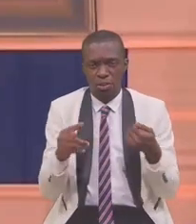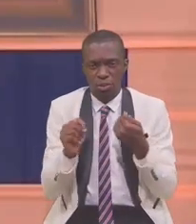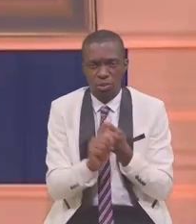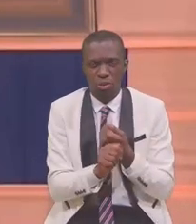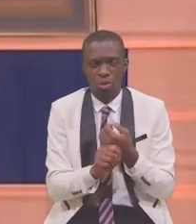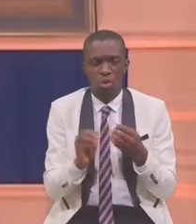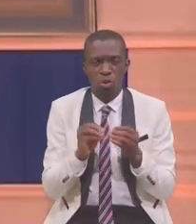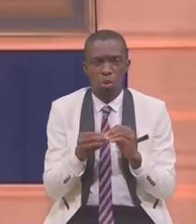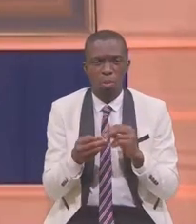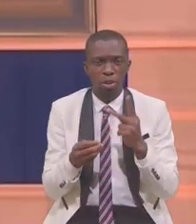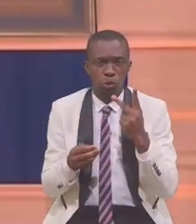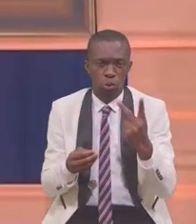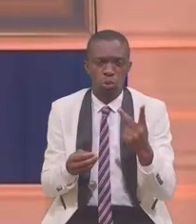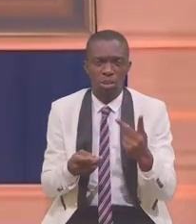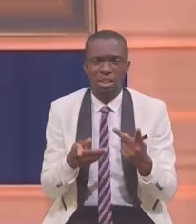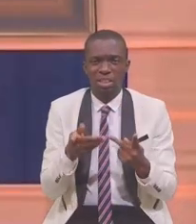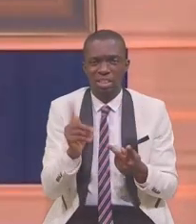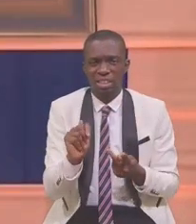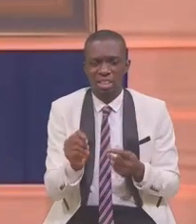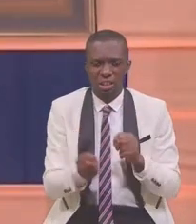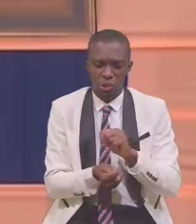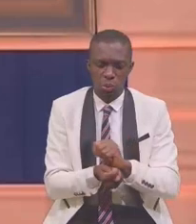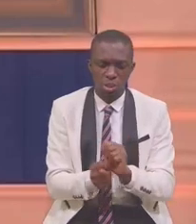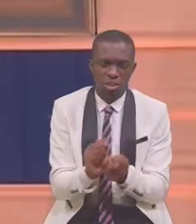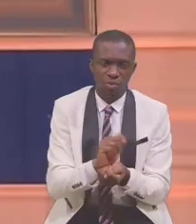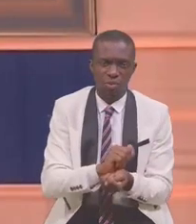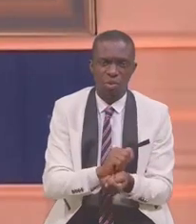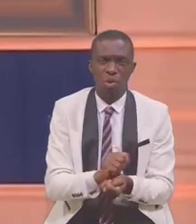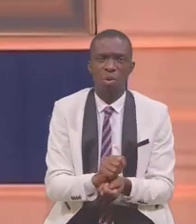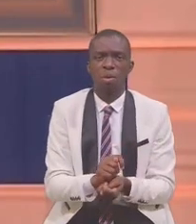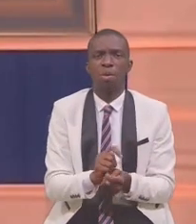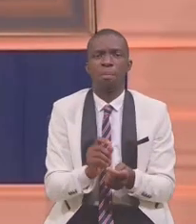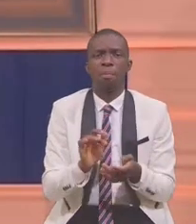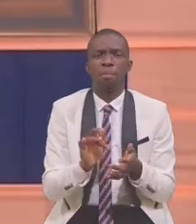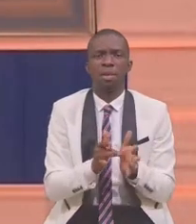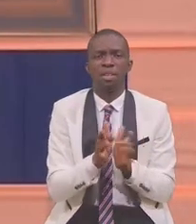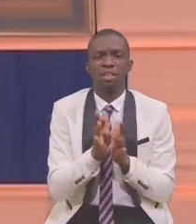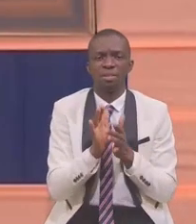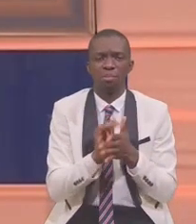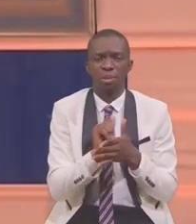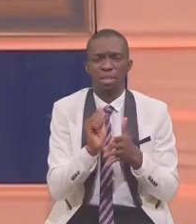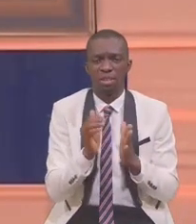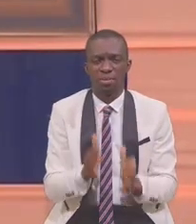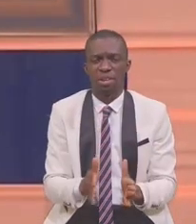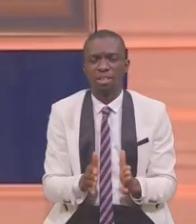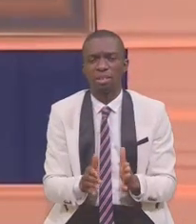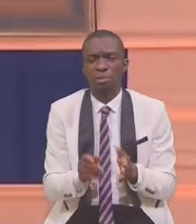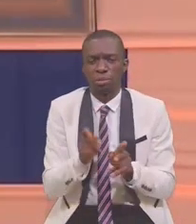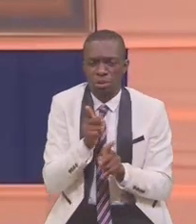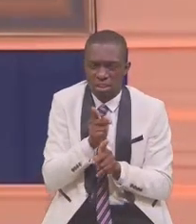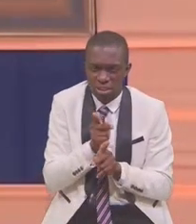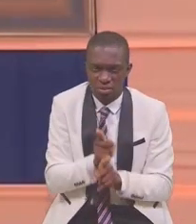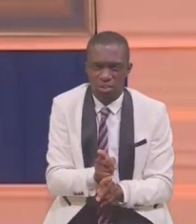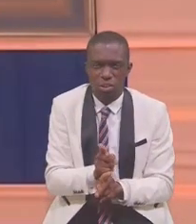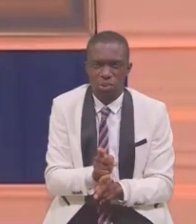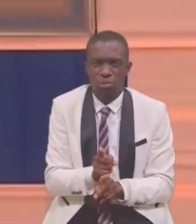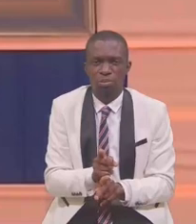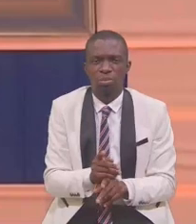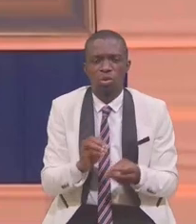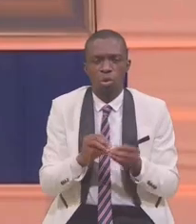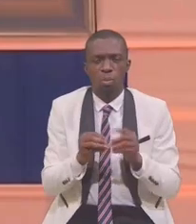la préservation du croyant transformé. La préservation du croyant transformé. Un, la séparation du